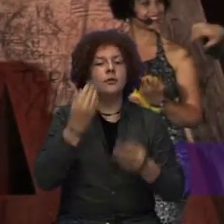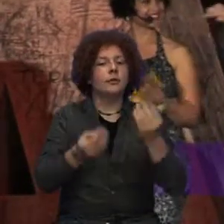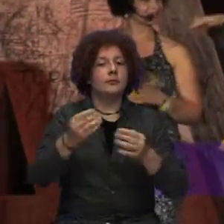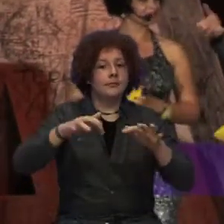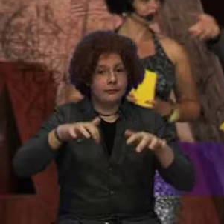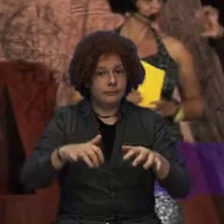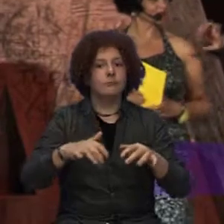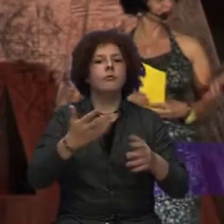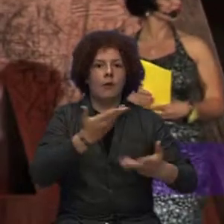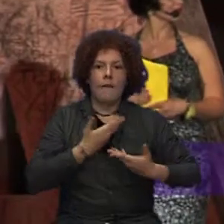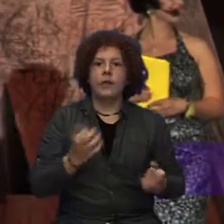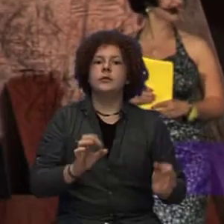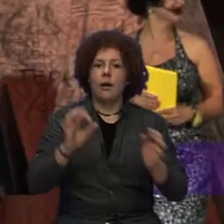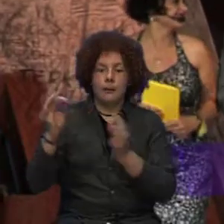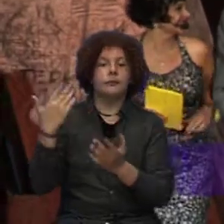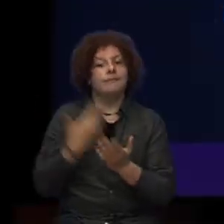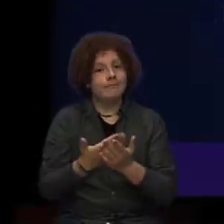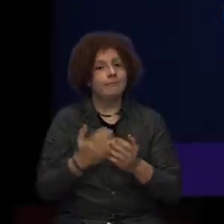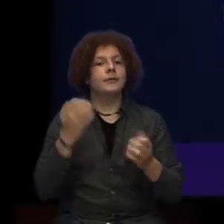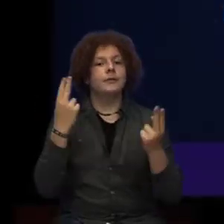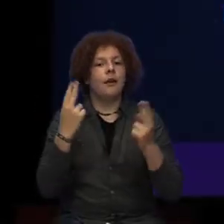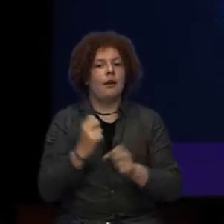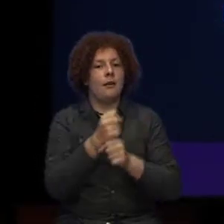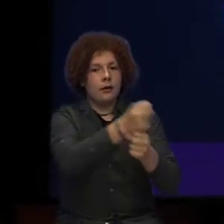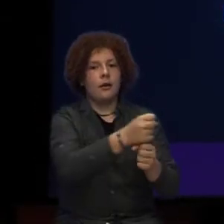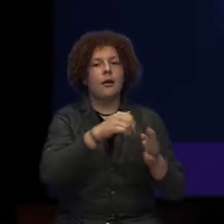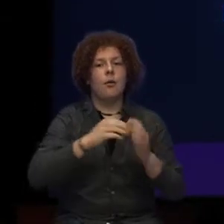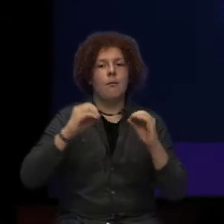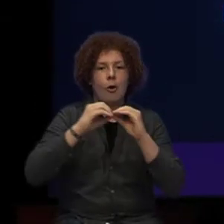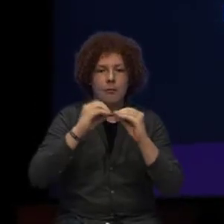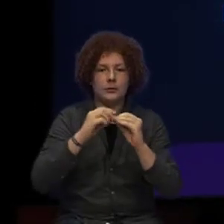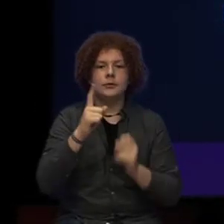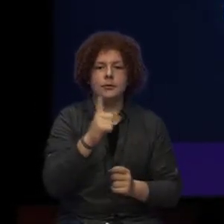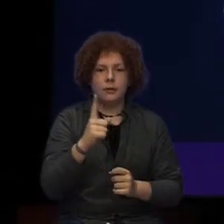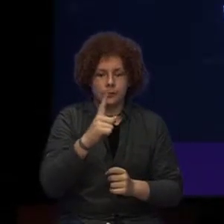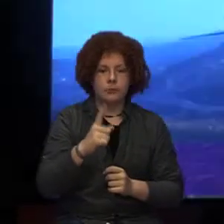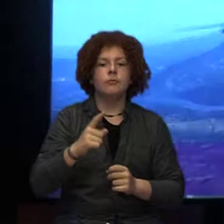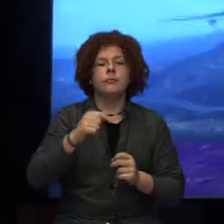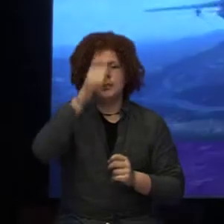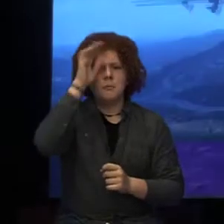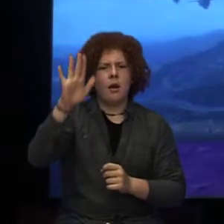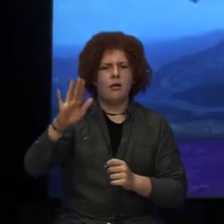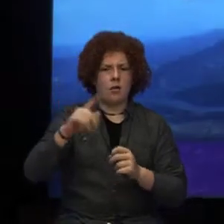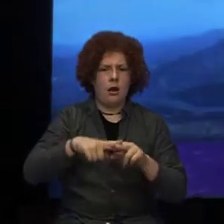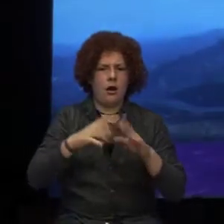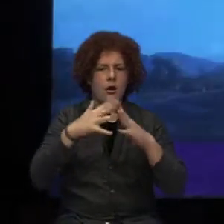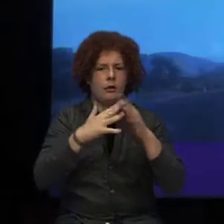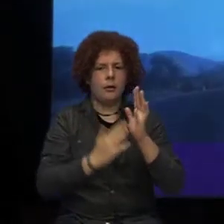kategorii technický přínos české herní tvorbě a cenu získává Bohemia Interactive za hru Arma 3.